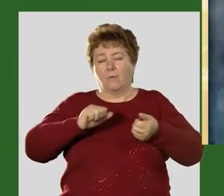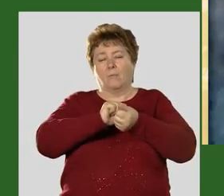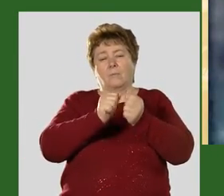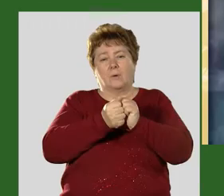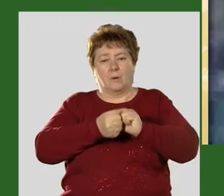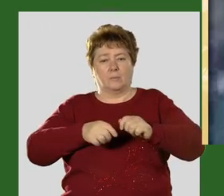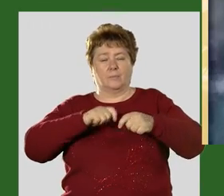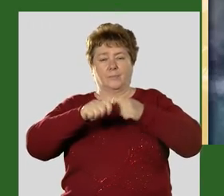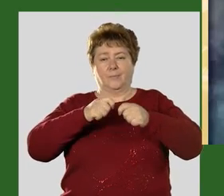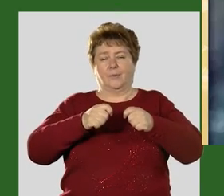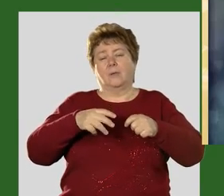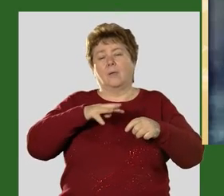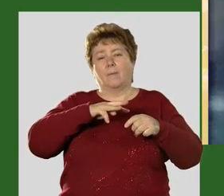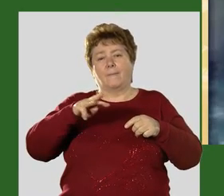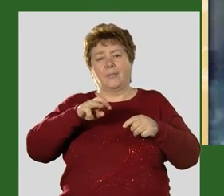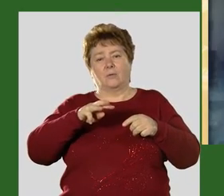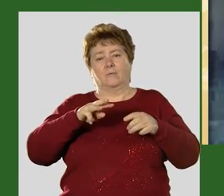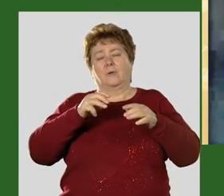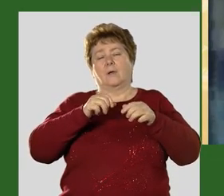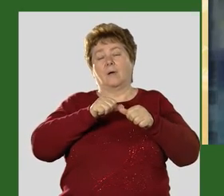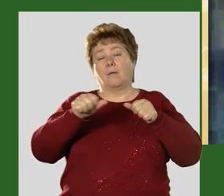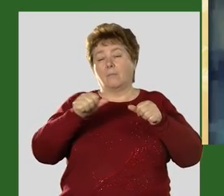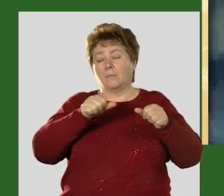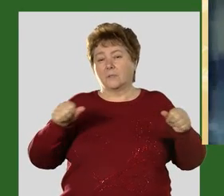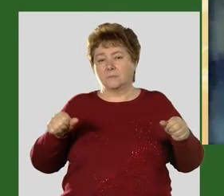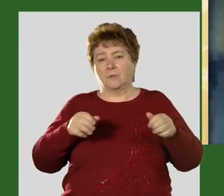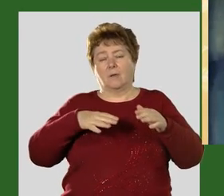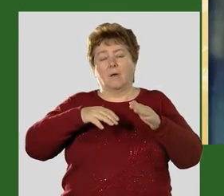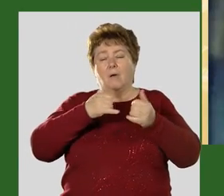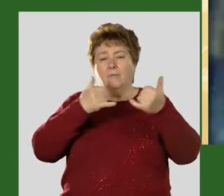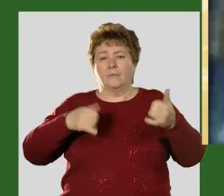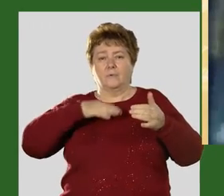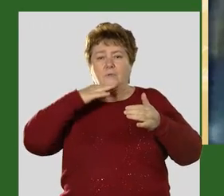к ней грузом и метровой разметкой. Веревки хватило только на